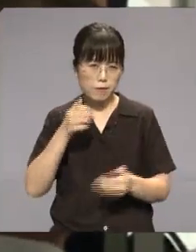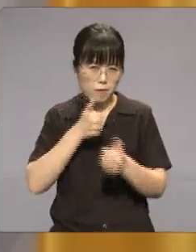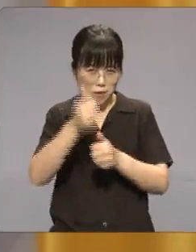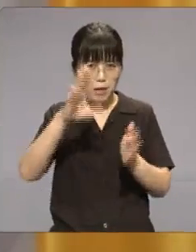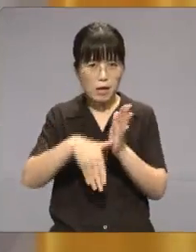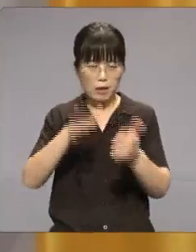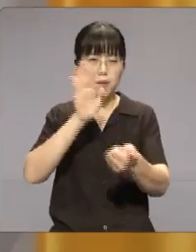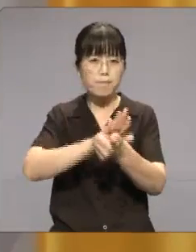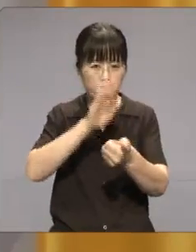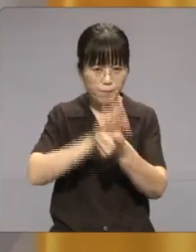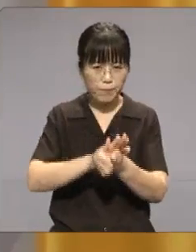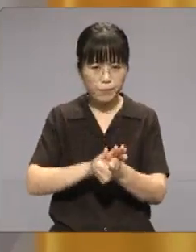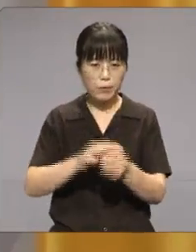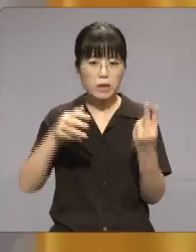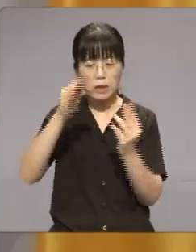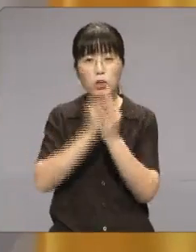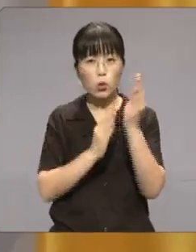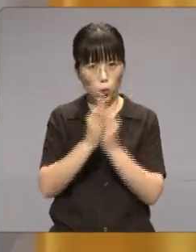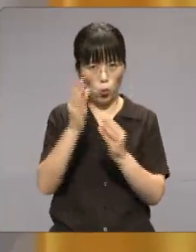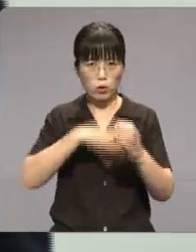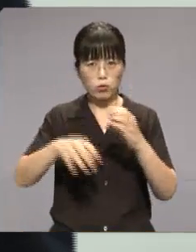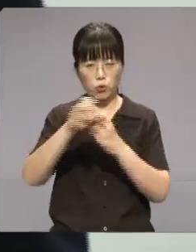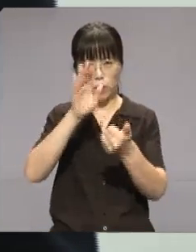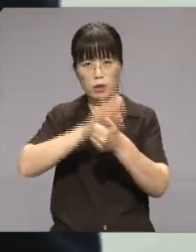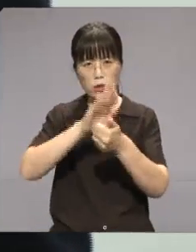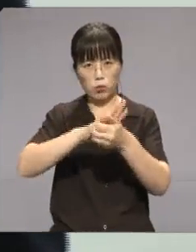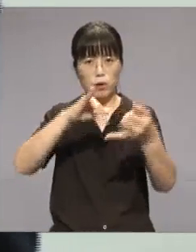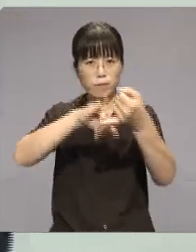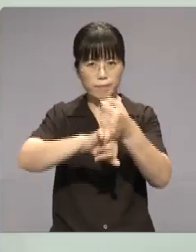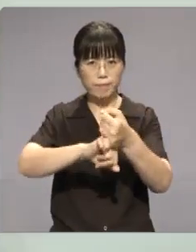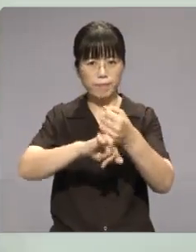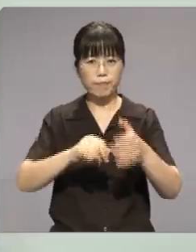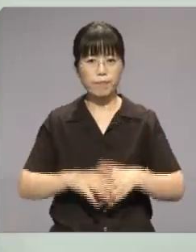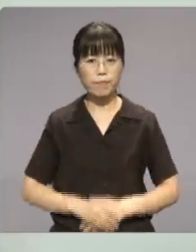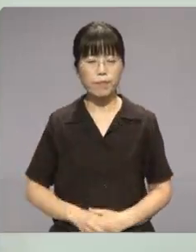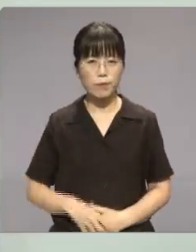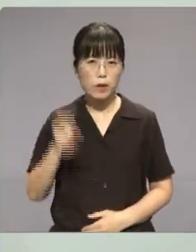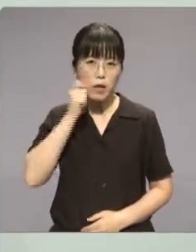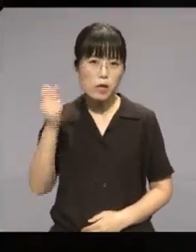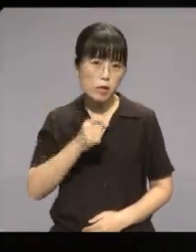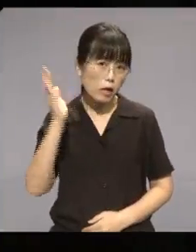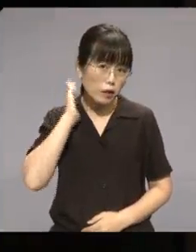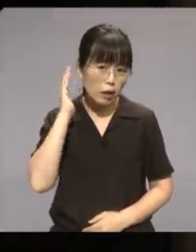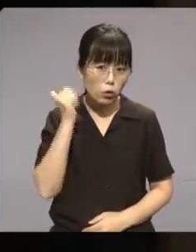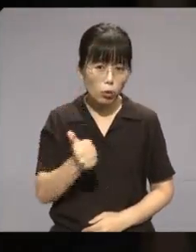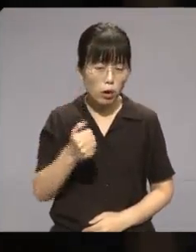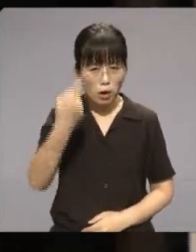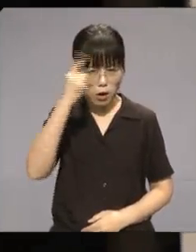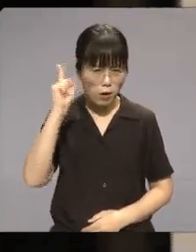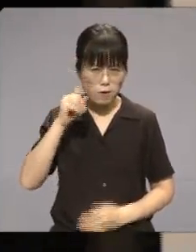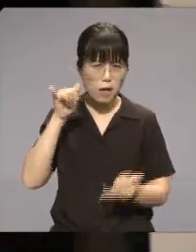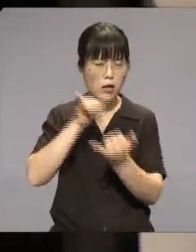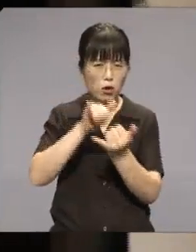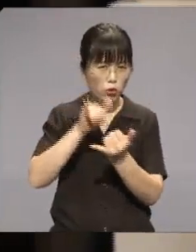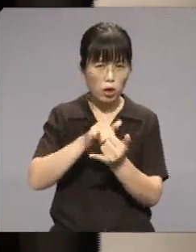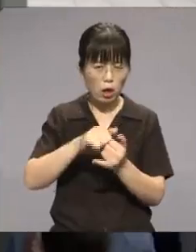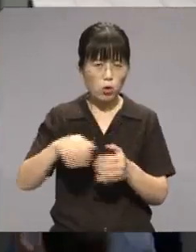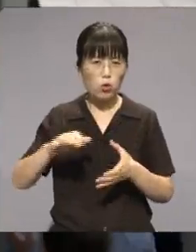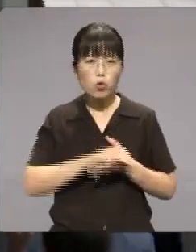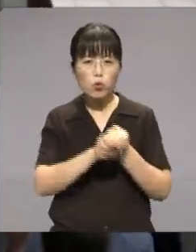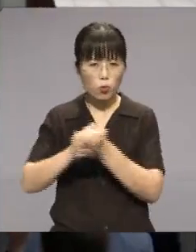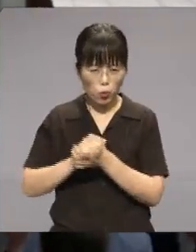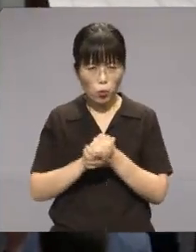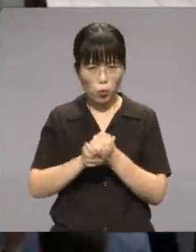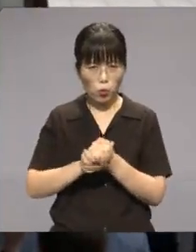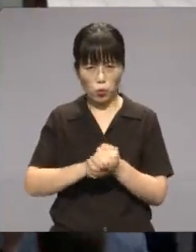때까지 돕겠다며 2조 원 규모의 추가 지원도 약속했습니다. 젤렌스키 대통령은 러시아 격퇴는 우방의 지원에